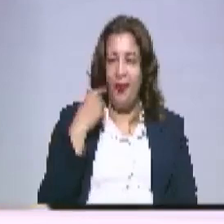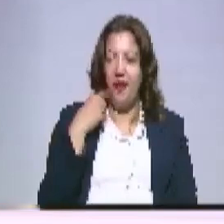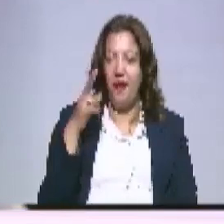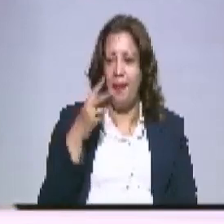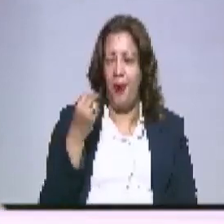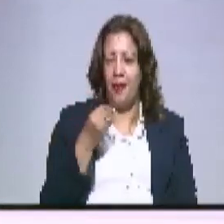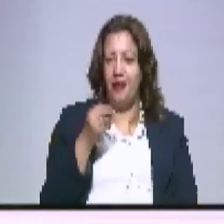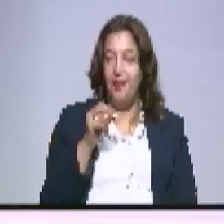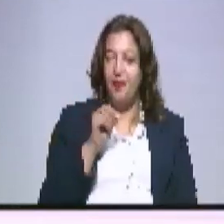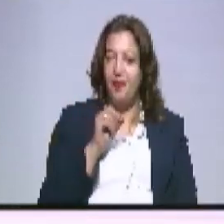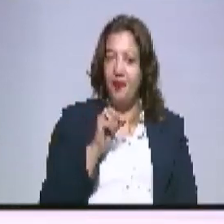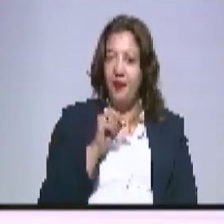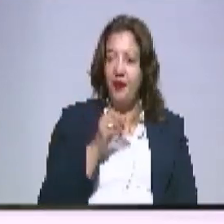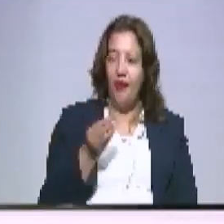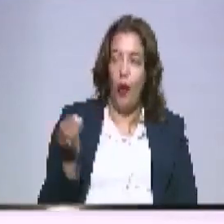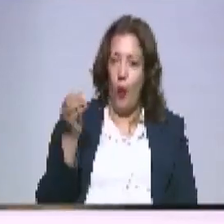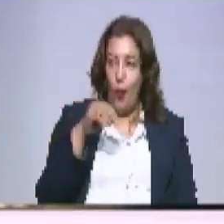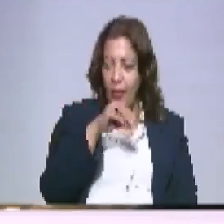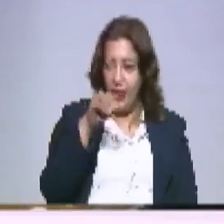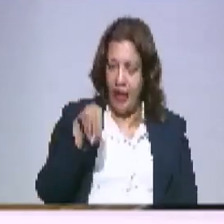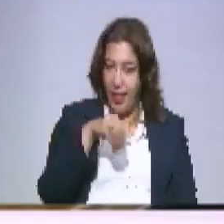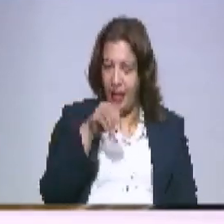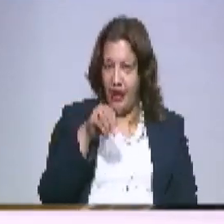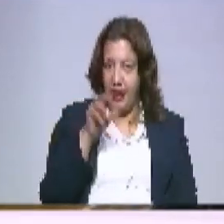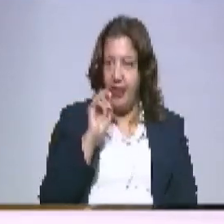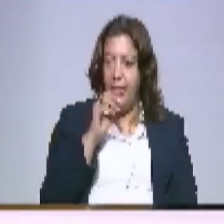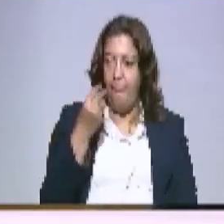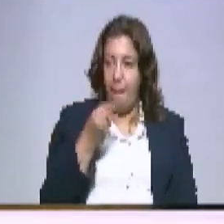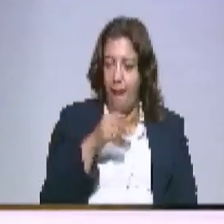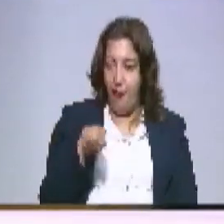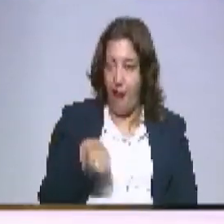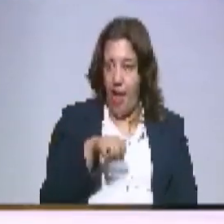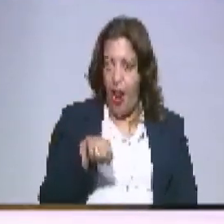هنحط بقى كده الشعريه دي بتاعتنا